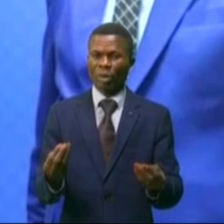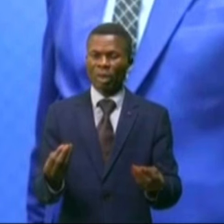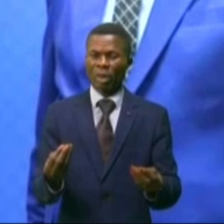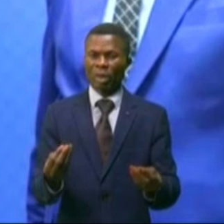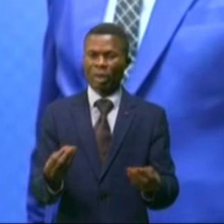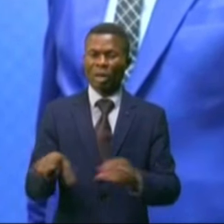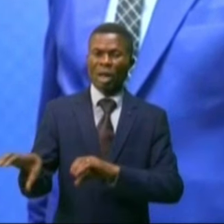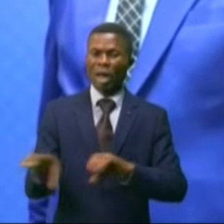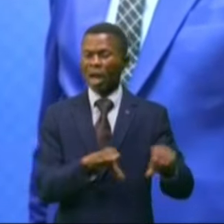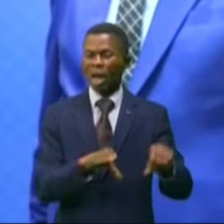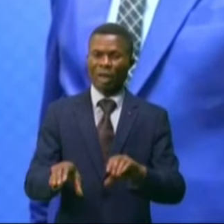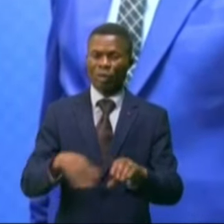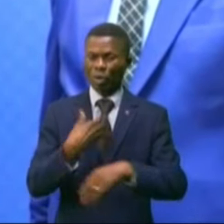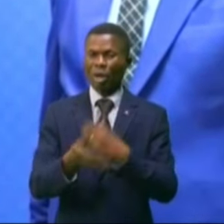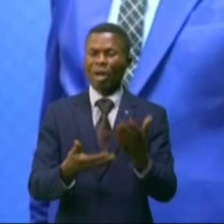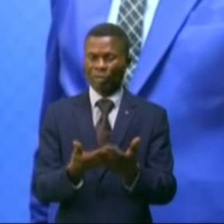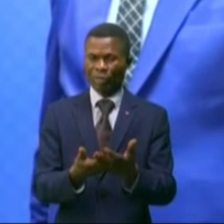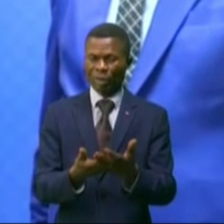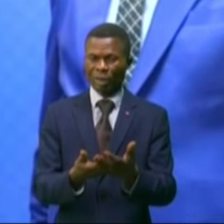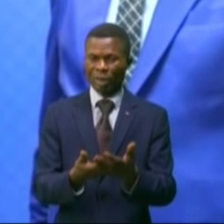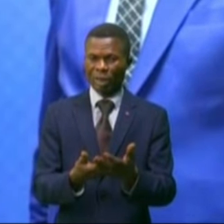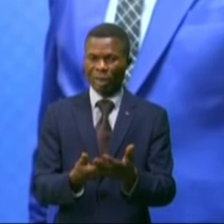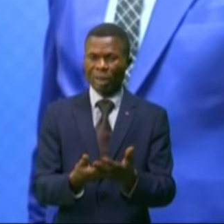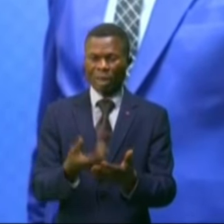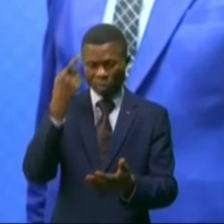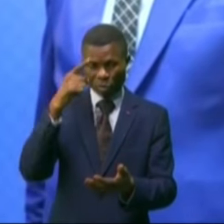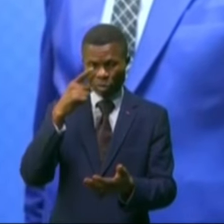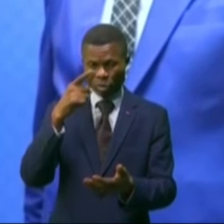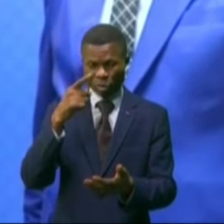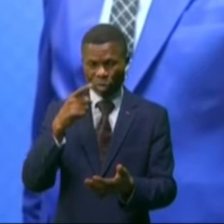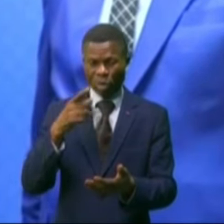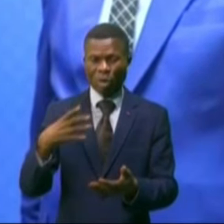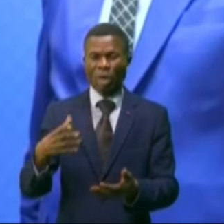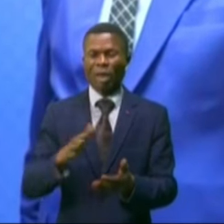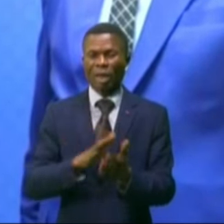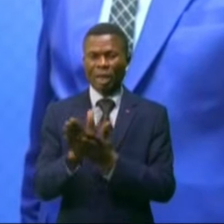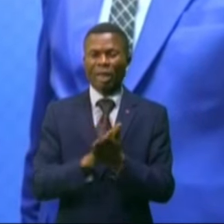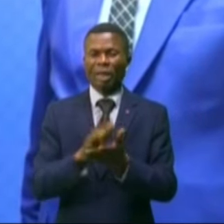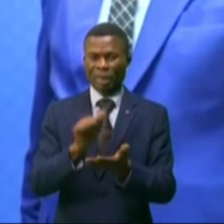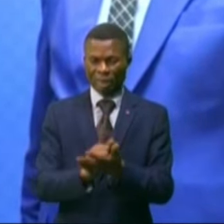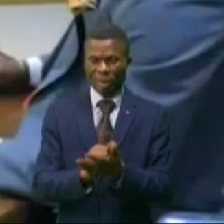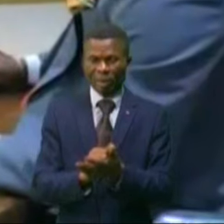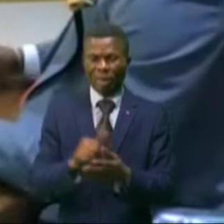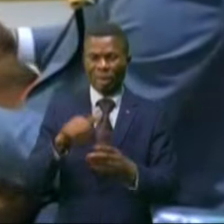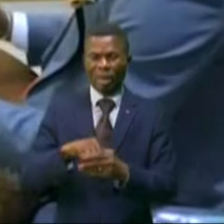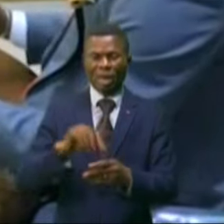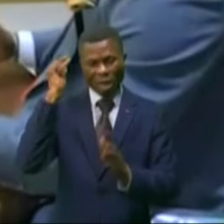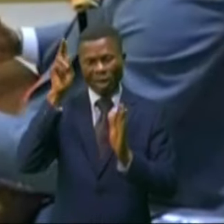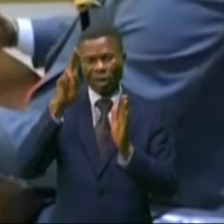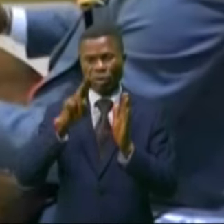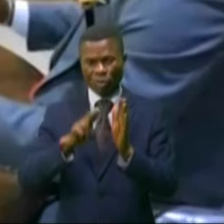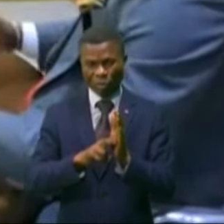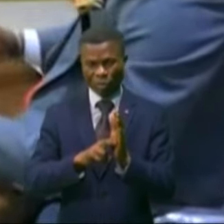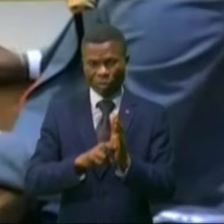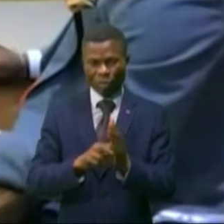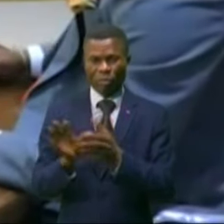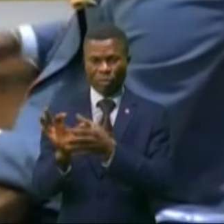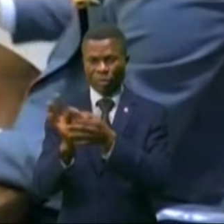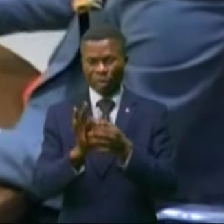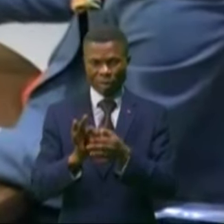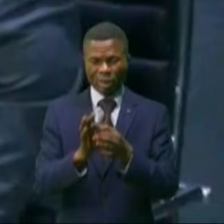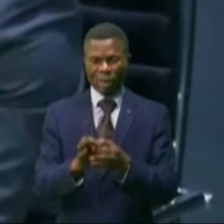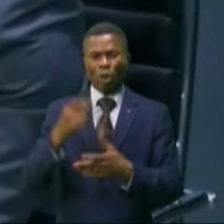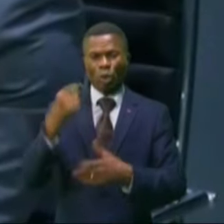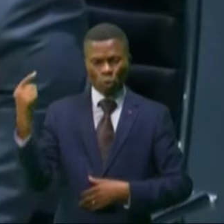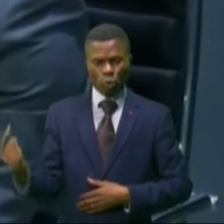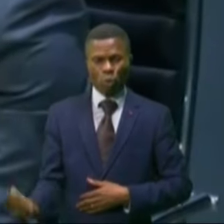les actions idoines puissent être prises au niveau du gouvernement. Dans le cadre d'une collaboration